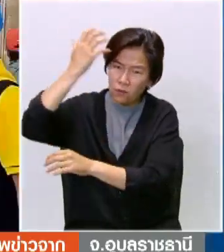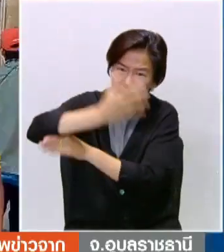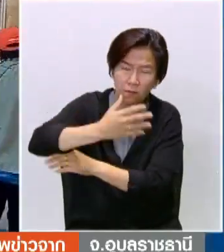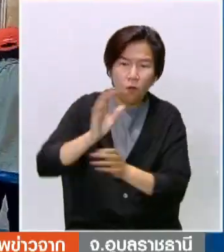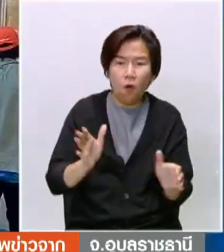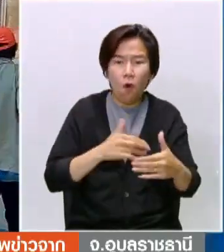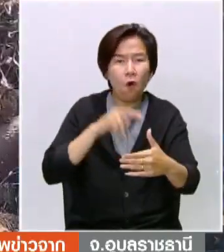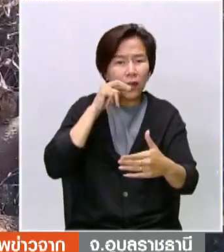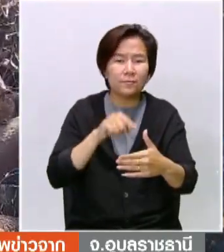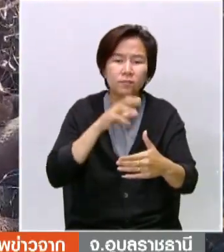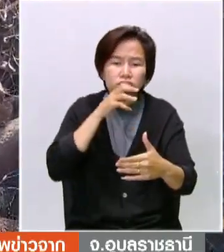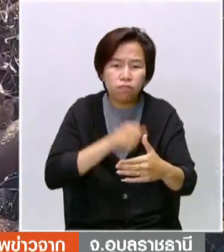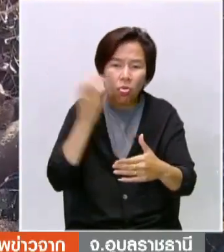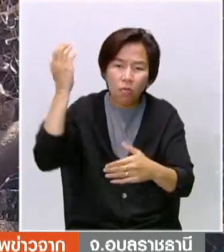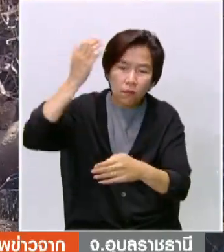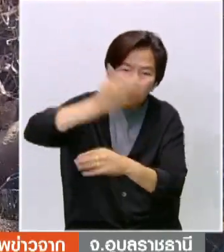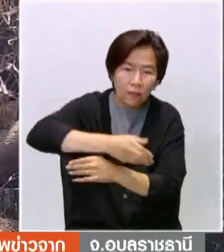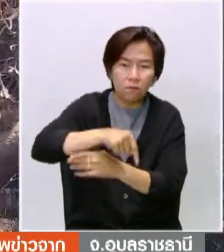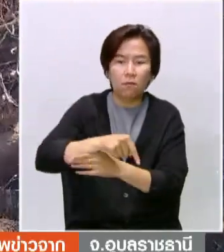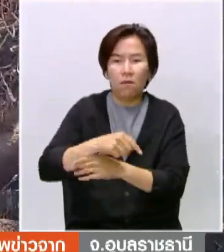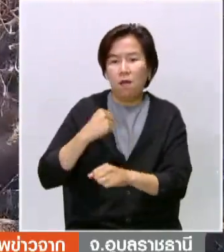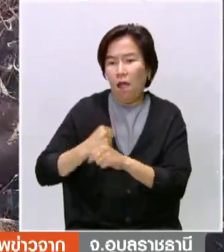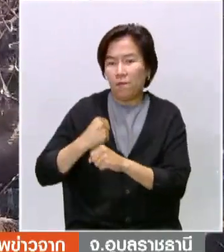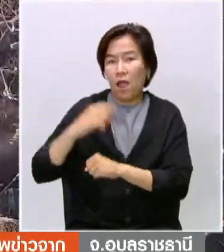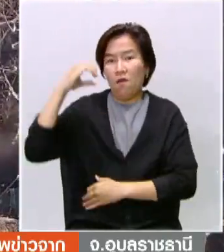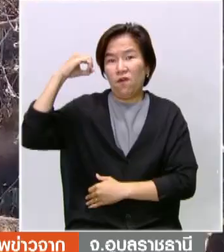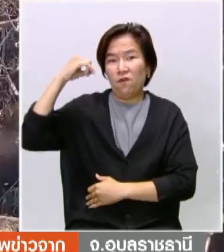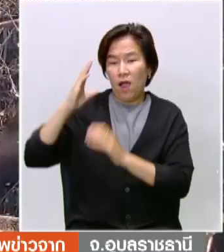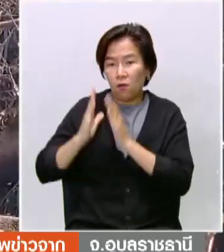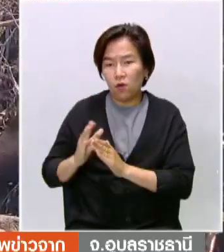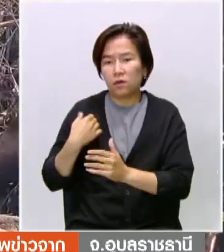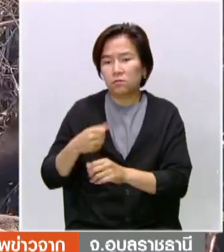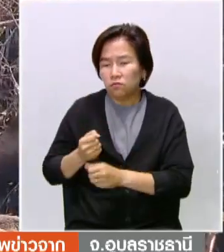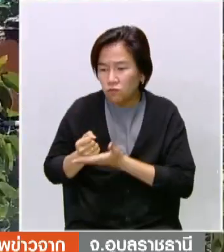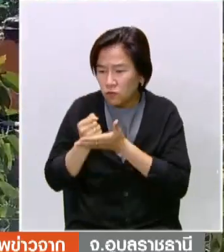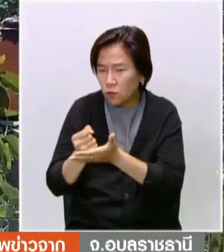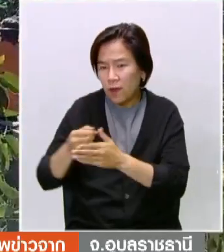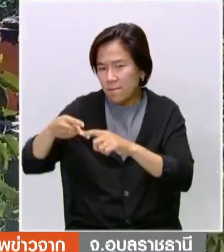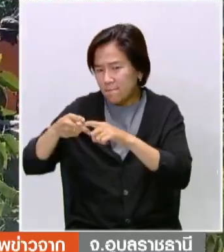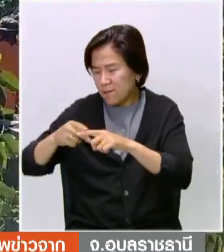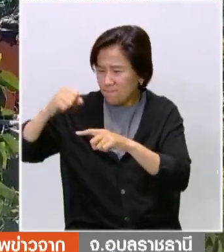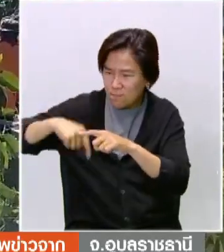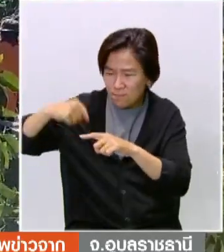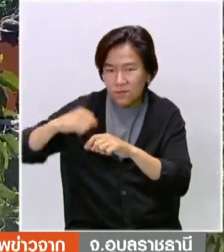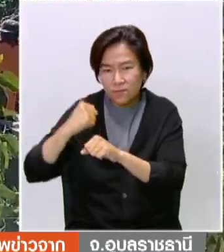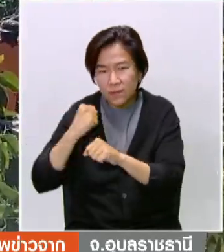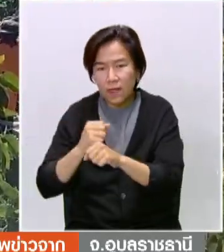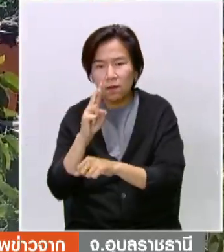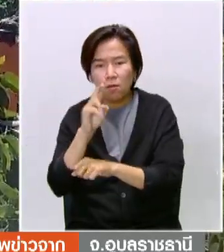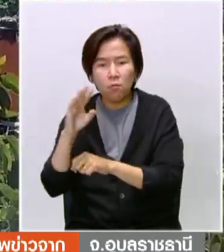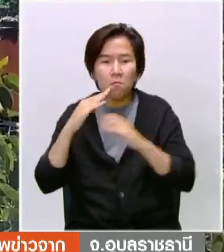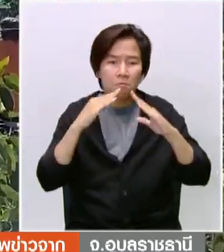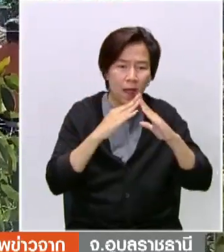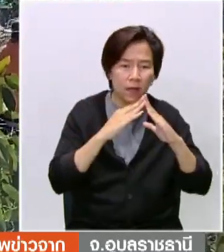ารห้องน้ำของโรงพยาบาลด้วยเจ้าหน้าที่การไฟฟ้าอำเภอวารินชำราบก็ได้เข้าไปสำรวจพื้นฟูระบบไฟฟ้าในบ้านเรือ